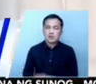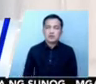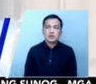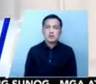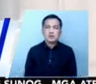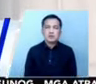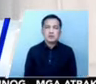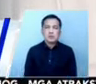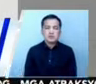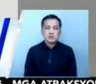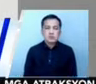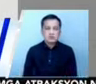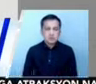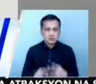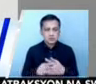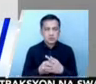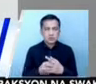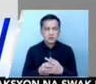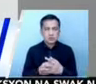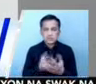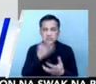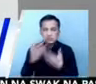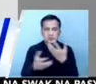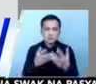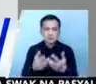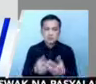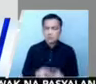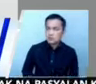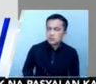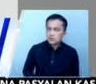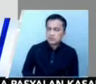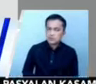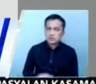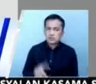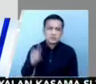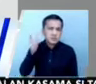simula na po ng sigawan. Tapos naririnig ko po yung sigawan.